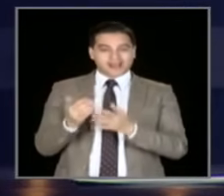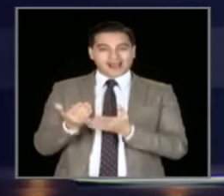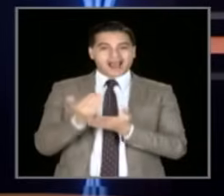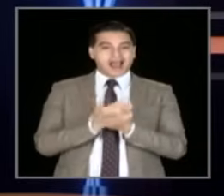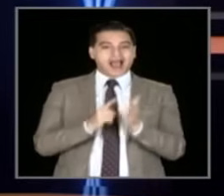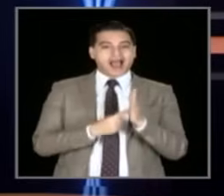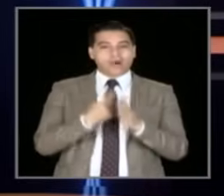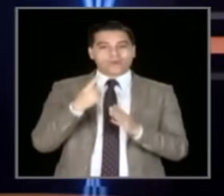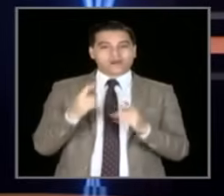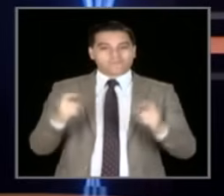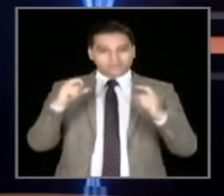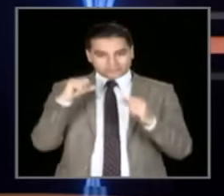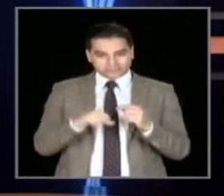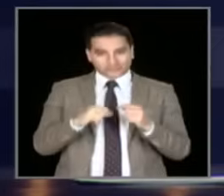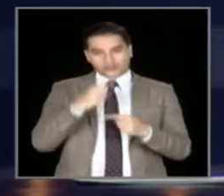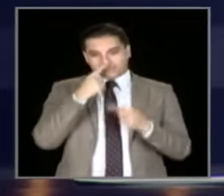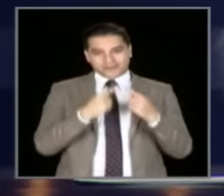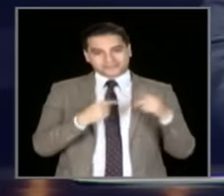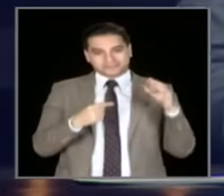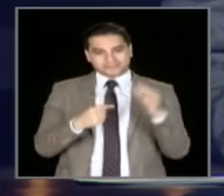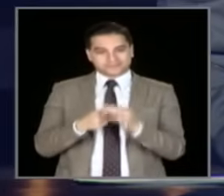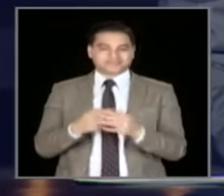دي مدروسه. ايه طبعا طبعا.